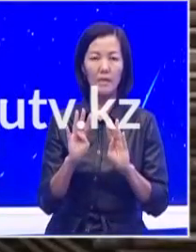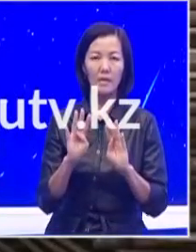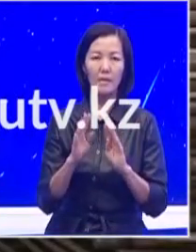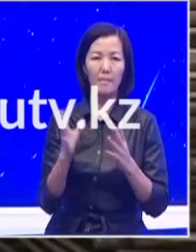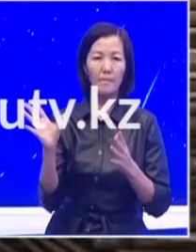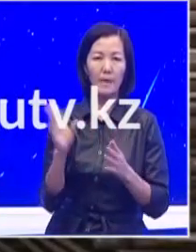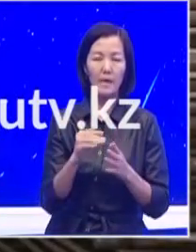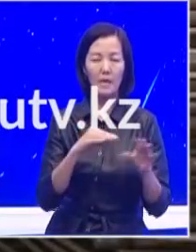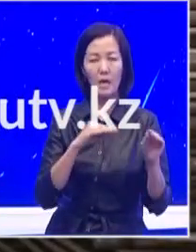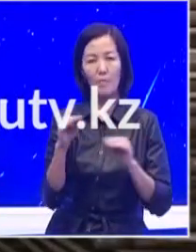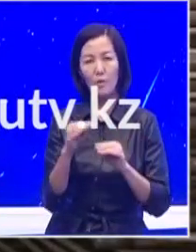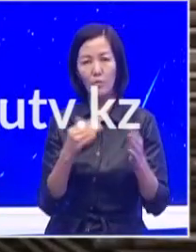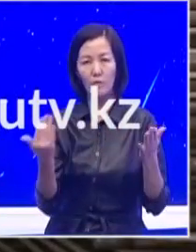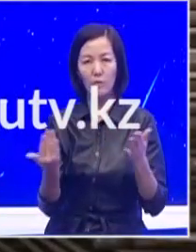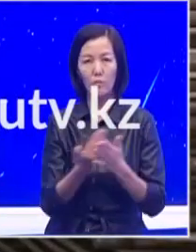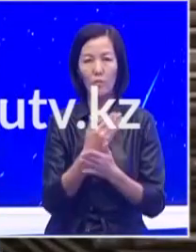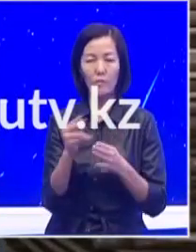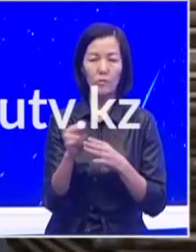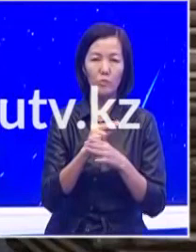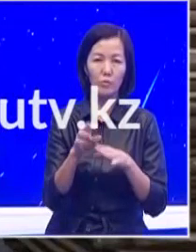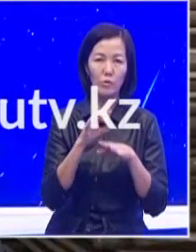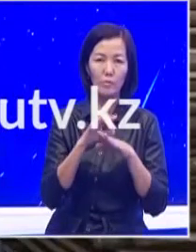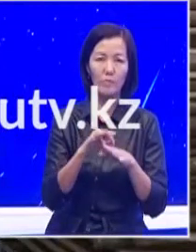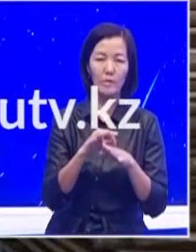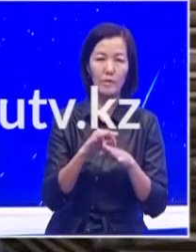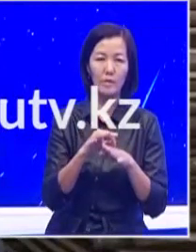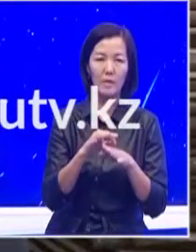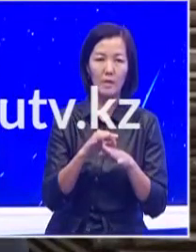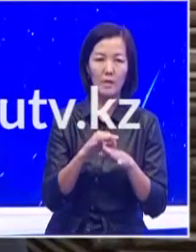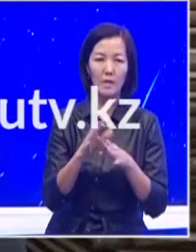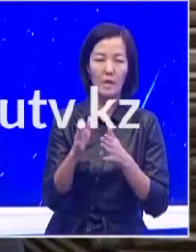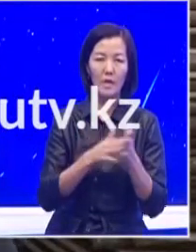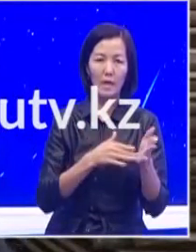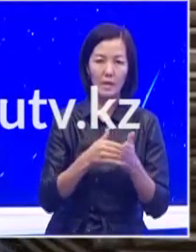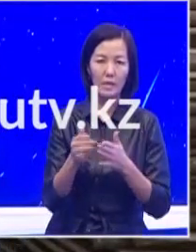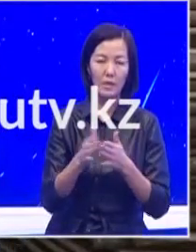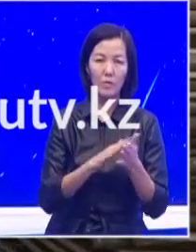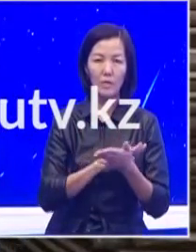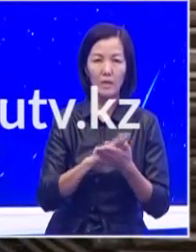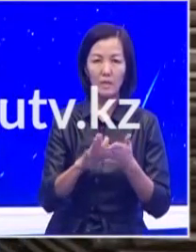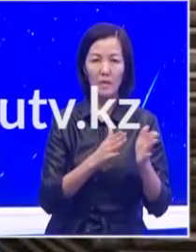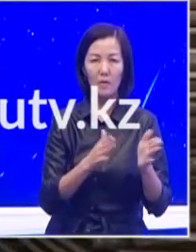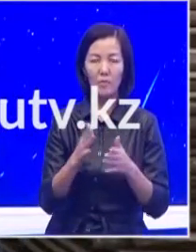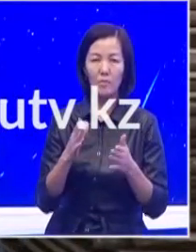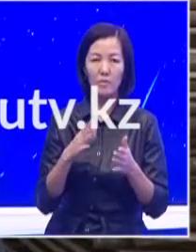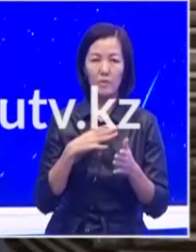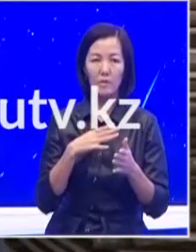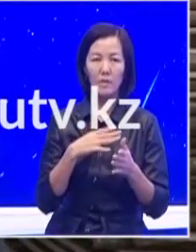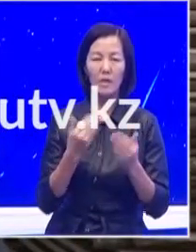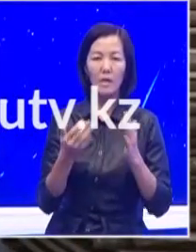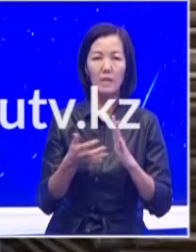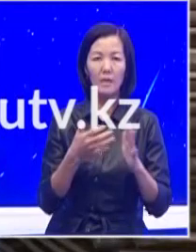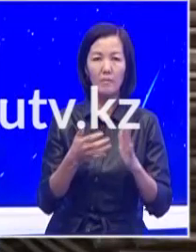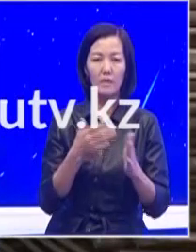прокрутка оборудованияларды осындай актеу сырлау жұмыстары жүріп жатыр. Маман тамшылығы әрине бар, енді қазір бізде